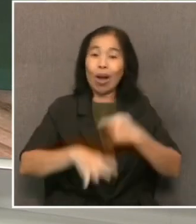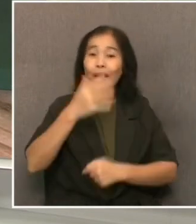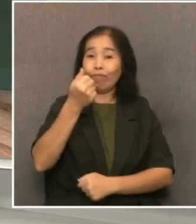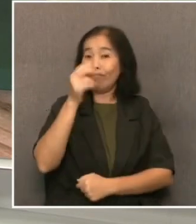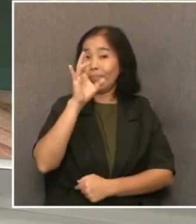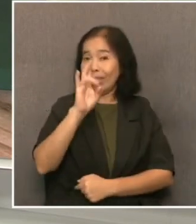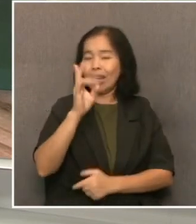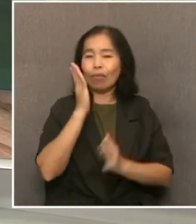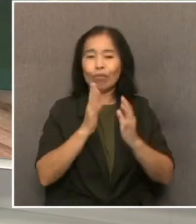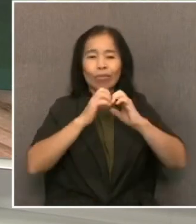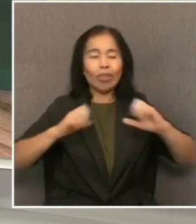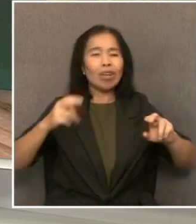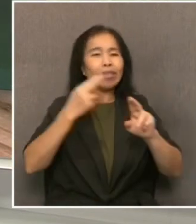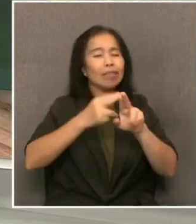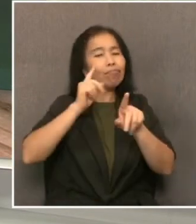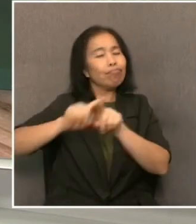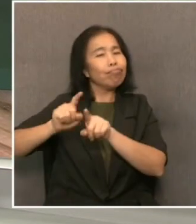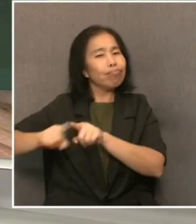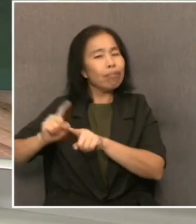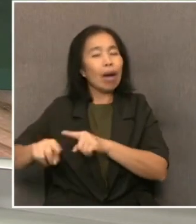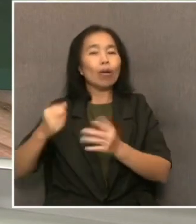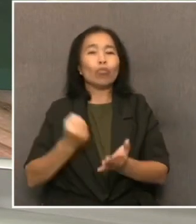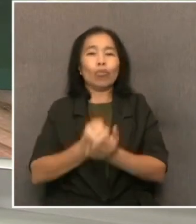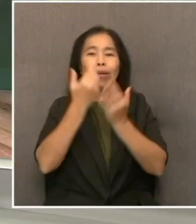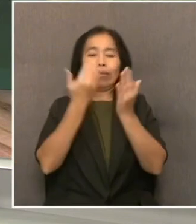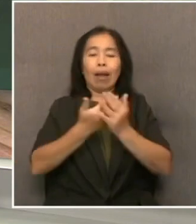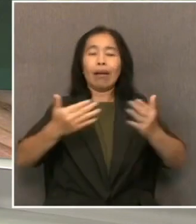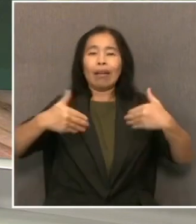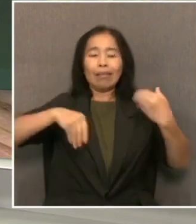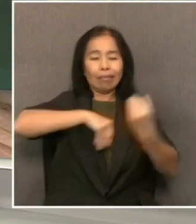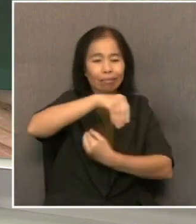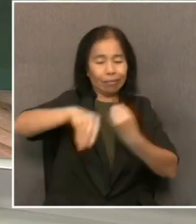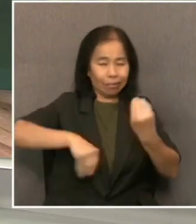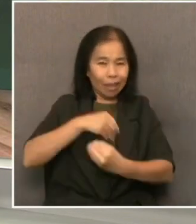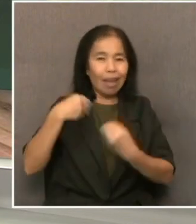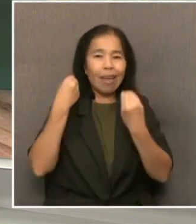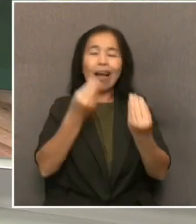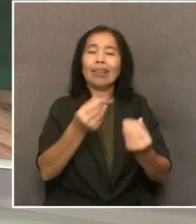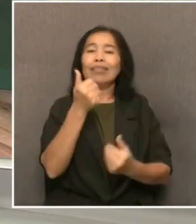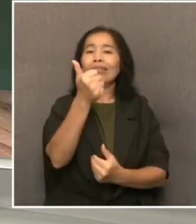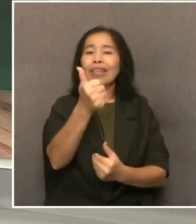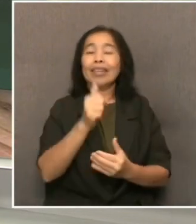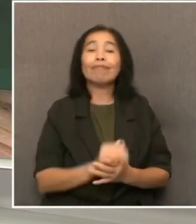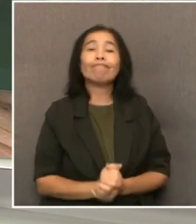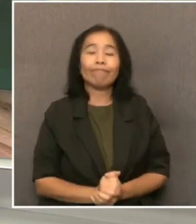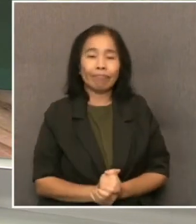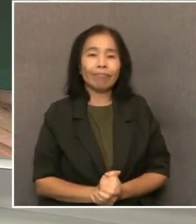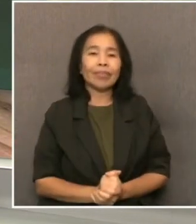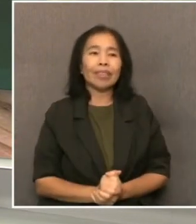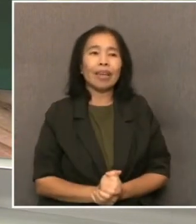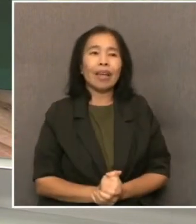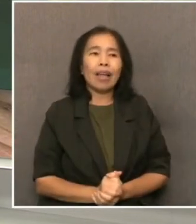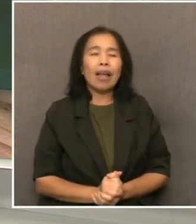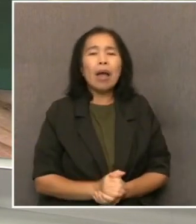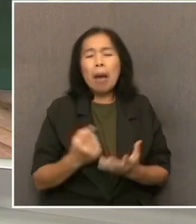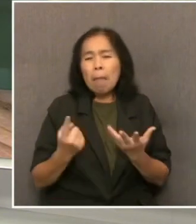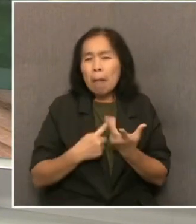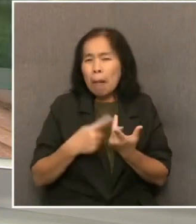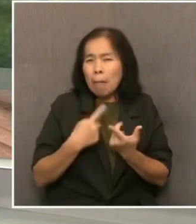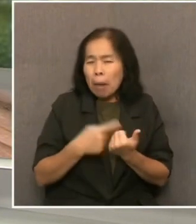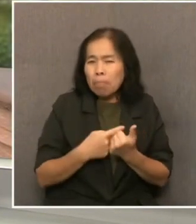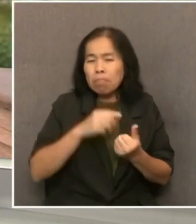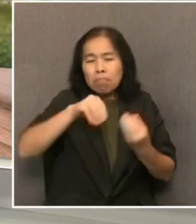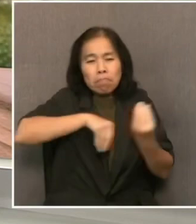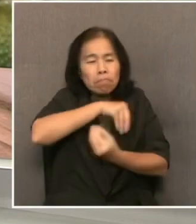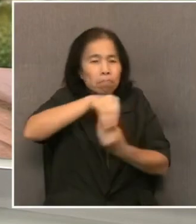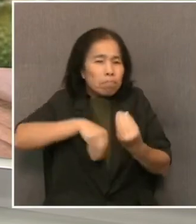ช่วยเพิ่มมูลค่าทางเศรษฐกิจแล้วก็สร้างรายได้ให้กับพี่น้องเกษตรกรด้วยนะคะมาต่อเนื่องกันที่ตัวเลขทางเศรษฐกิจกันบ้างมา